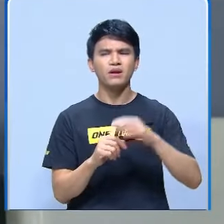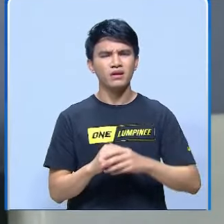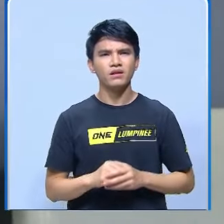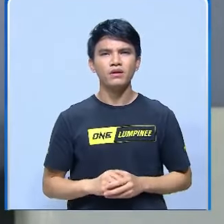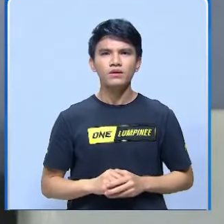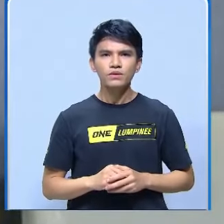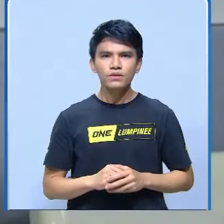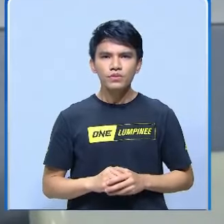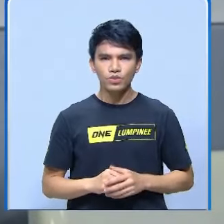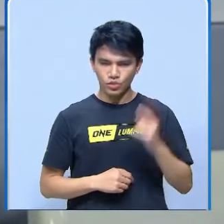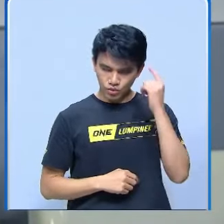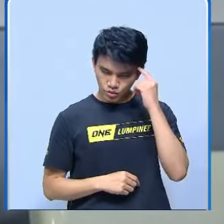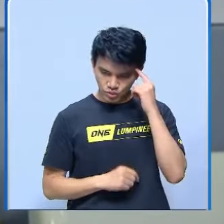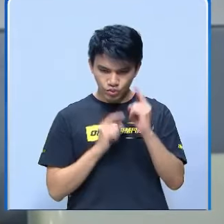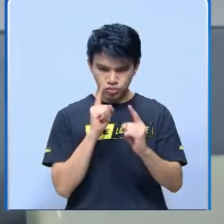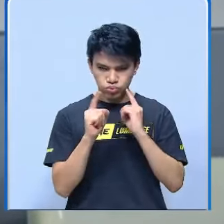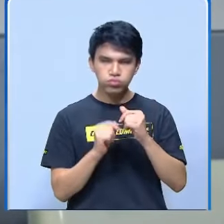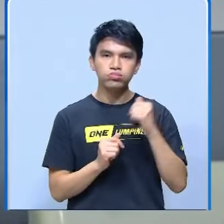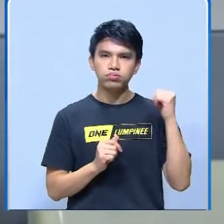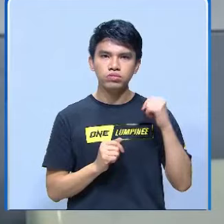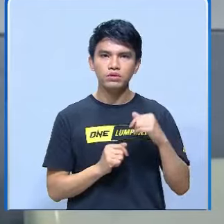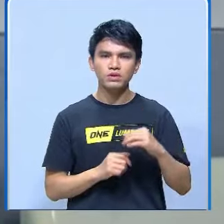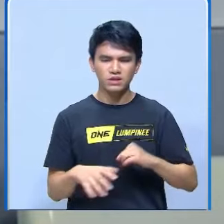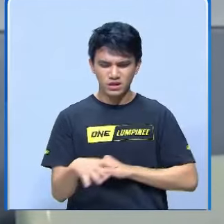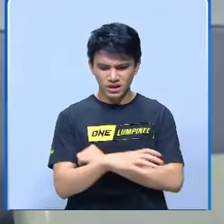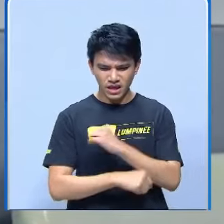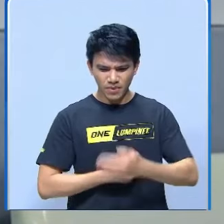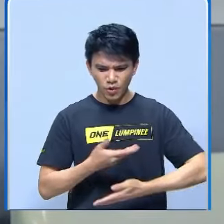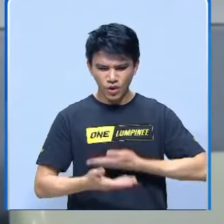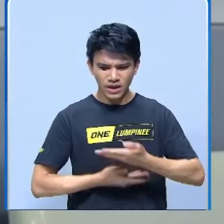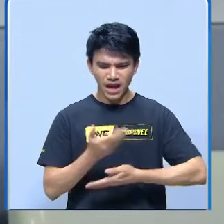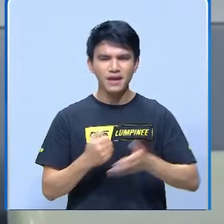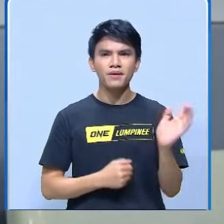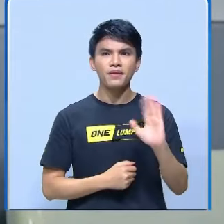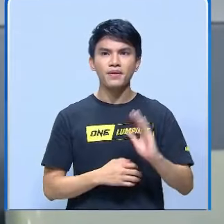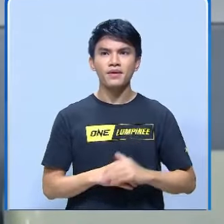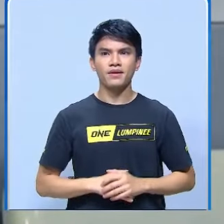แอบคุยกันหนึ่งแล้วผมไม่ได้คิดจะเอารถเขาไปขาย